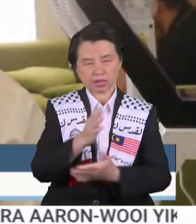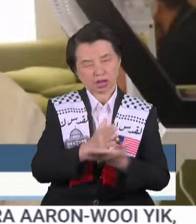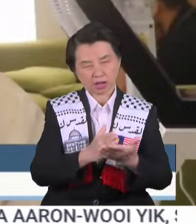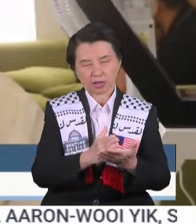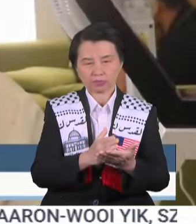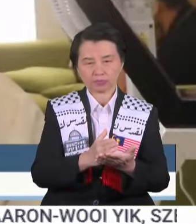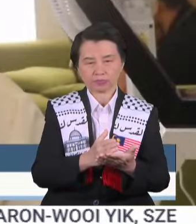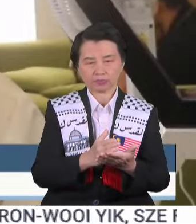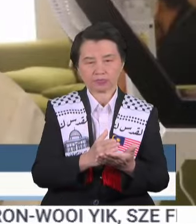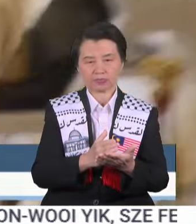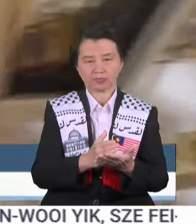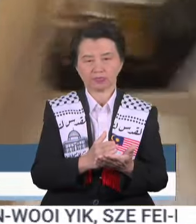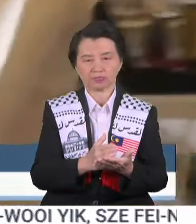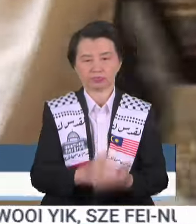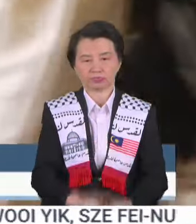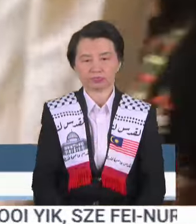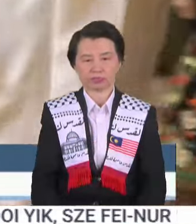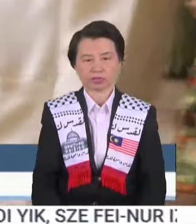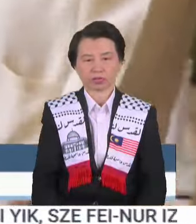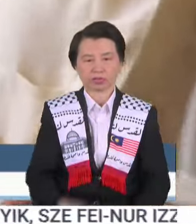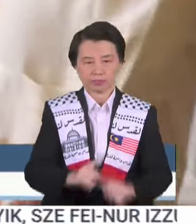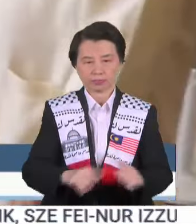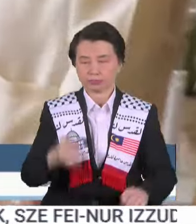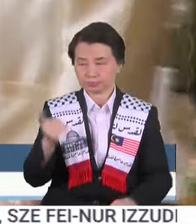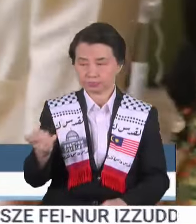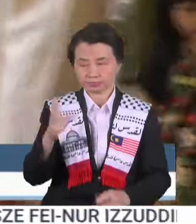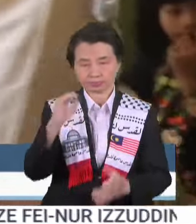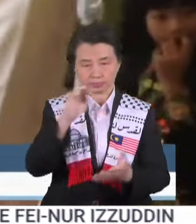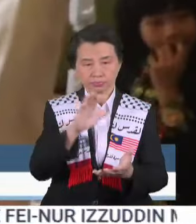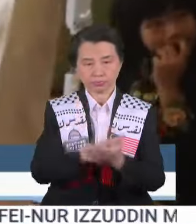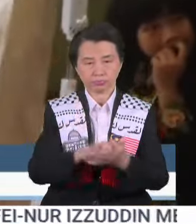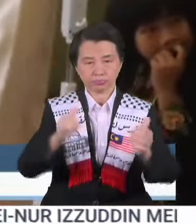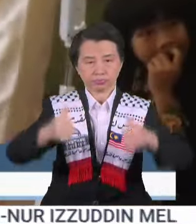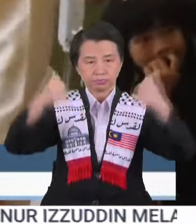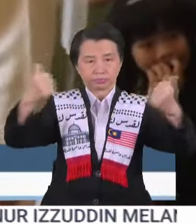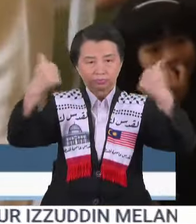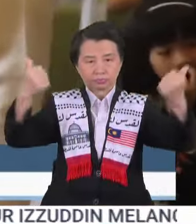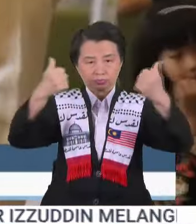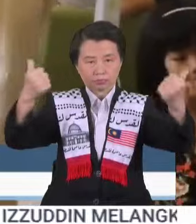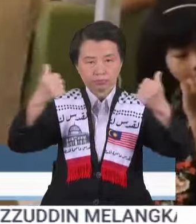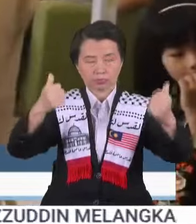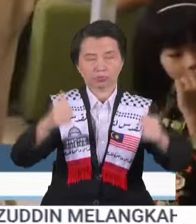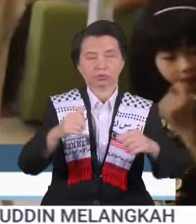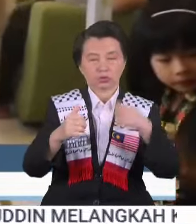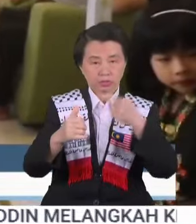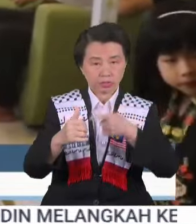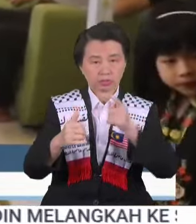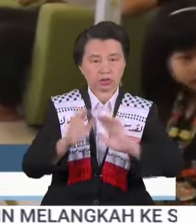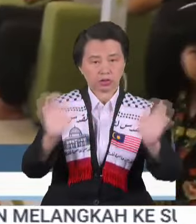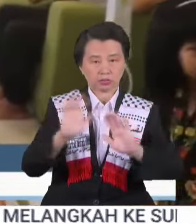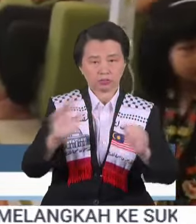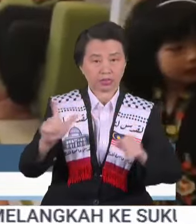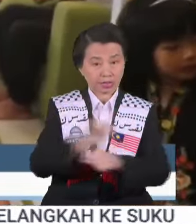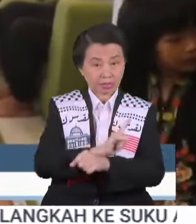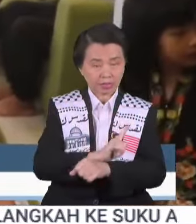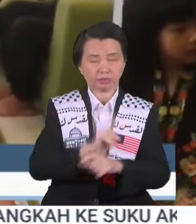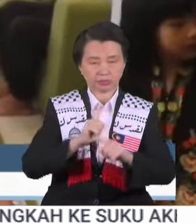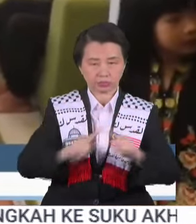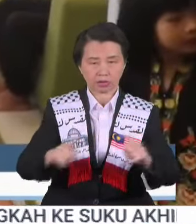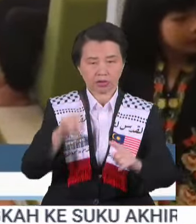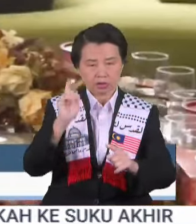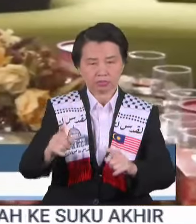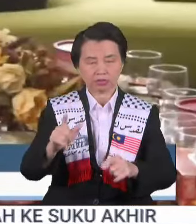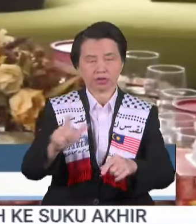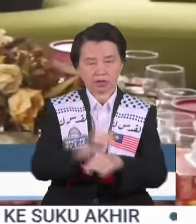kita naik. Bagaimanapun, beliau percaya sambutan Aidilfitri bukan semata-mata serba lengkap tetapi